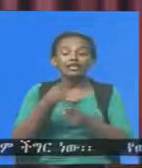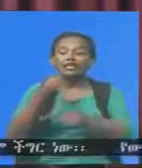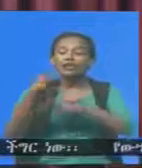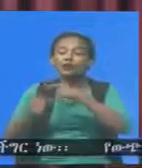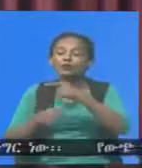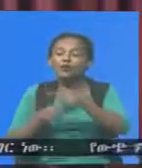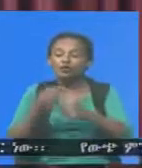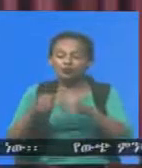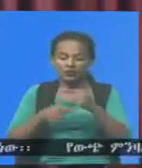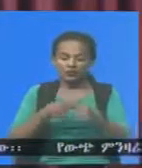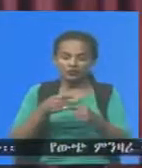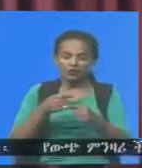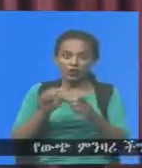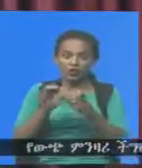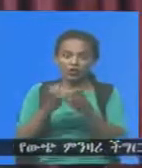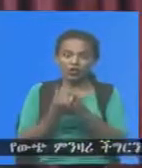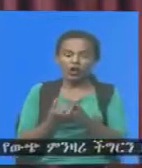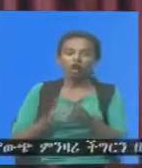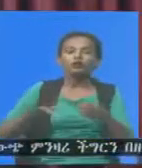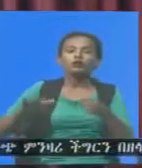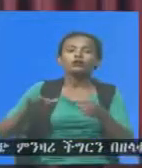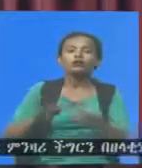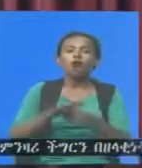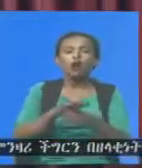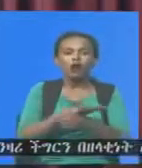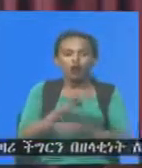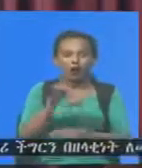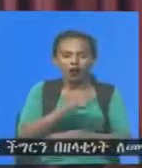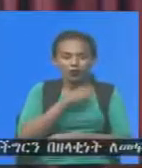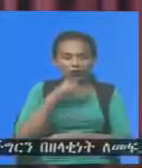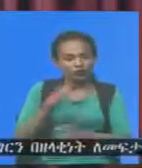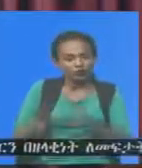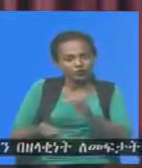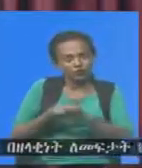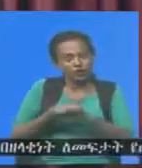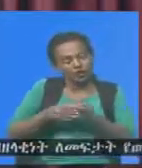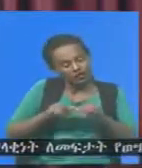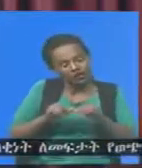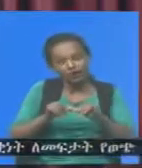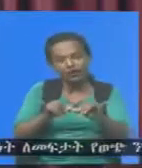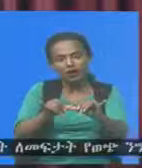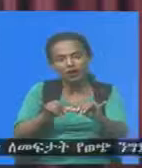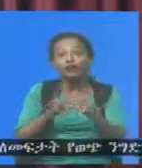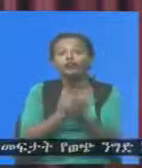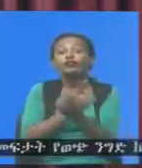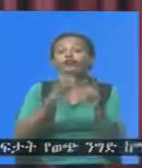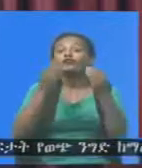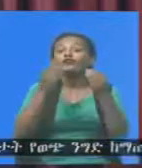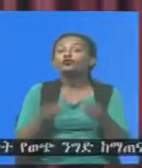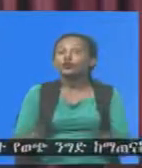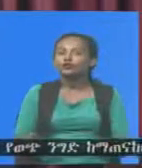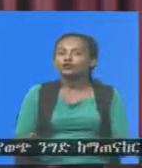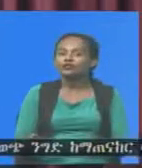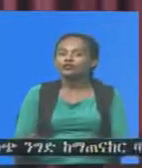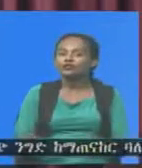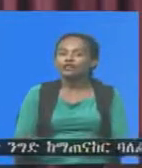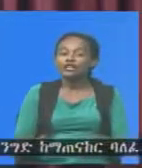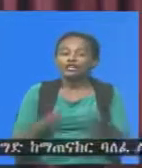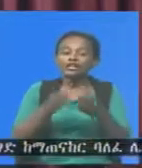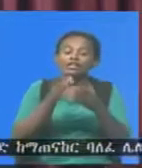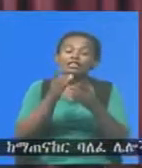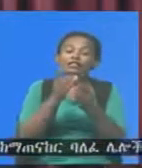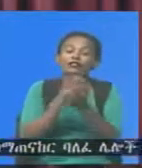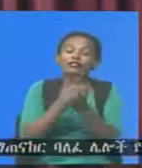የሚሄድበት አግባብ የተሟላ ካልሆነ ሙስና ይቀጥላል። የፍትህ እጦት፣ የፍትህ